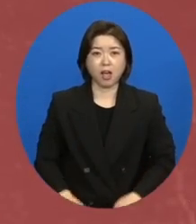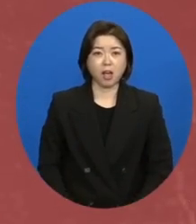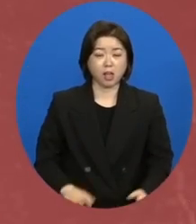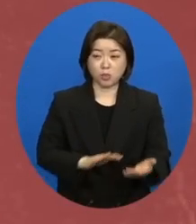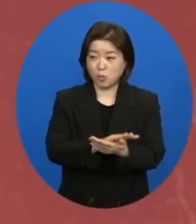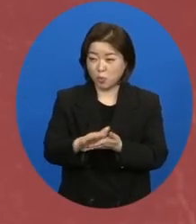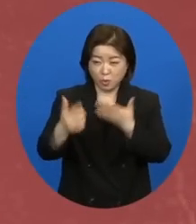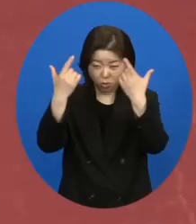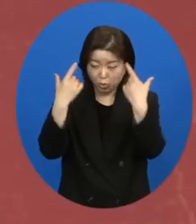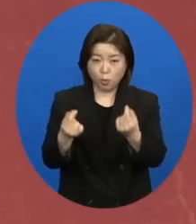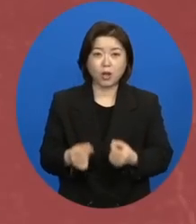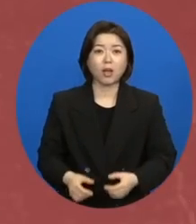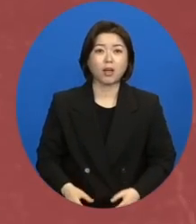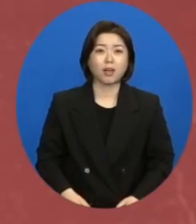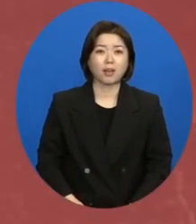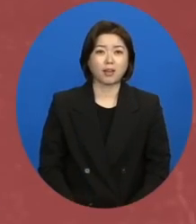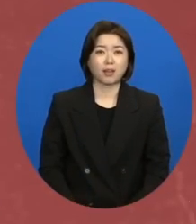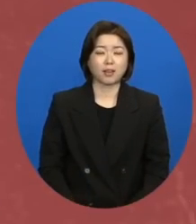똑같아.